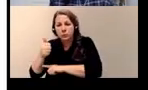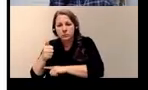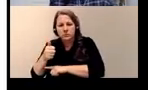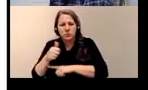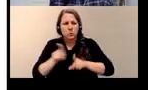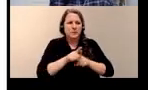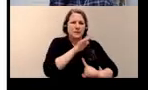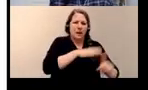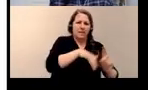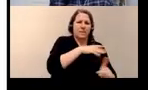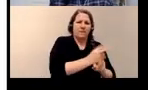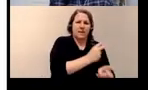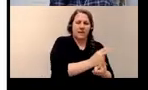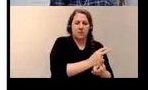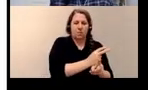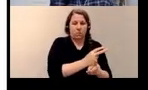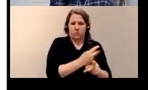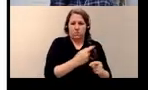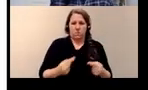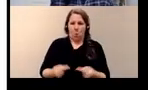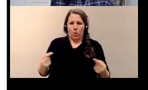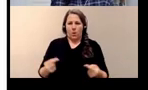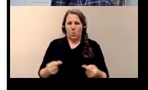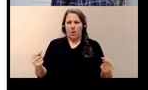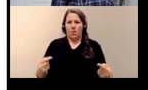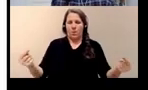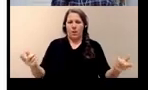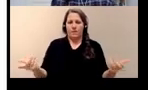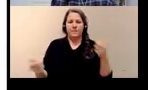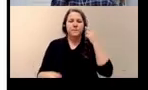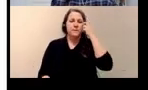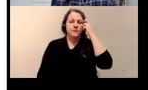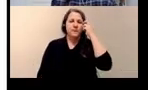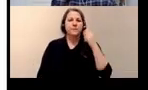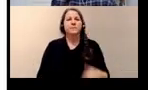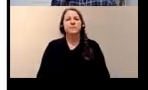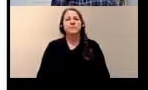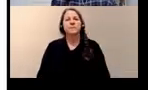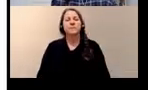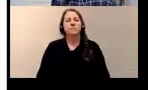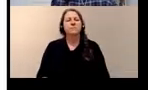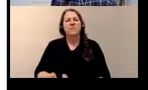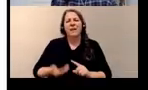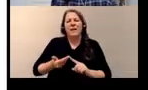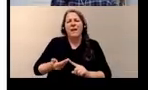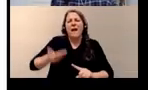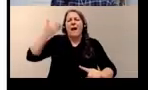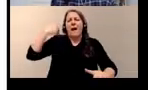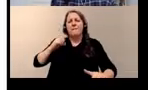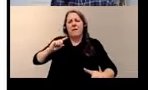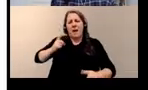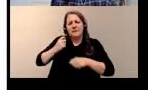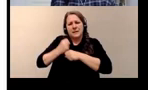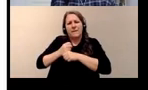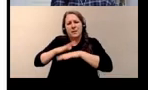à l'environnement, c'est difficile. Et dans un travail antérieur sur le smartphone, qui a donné lieu